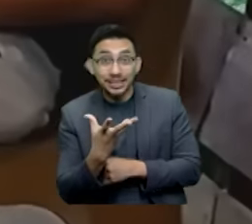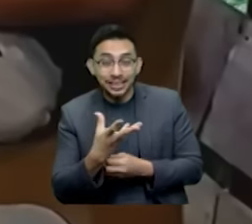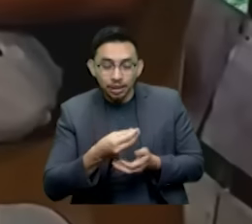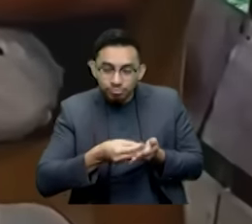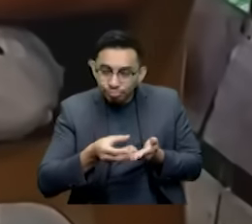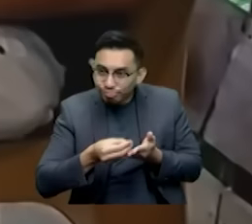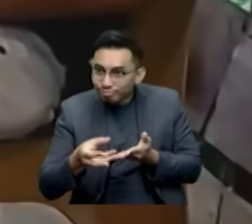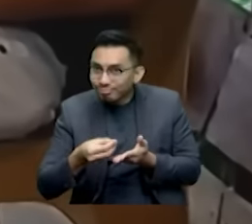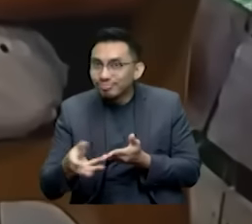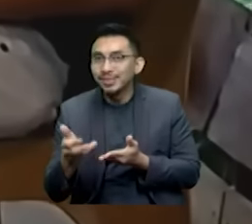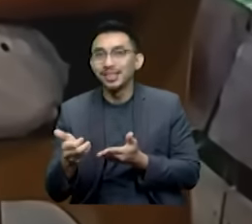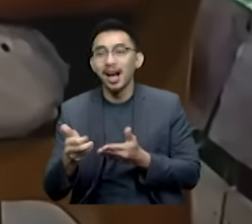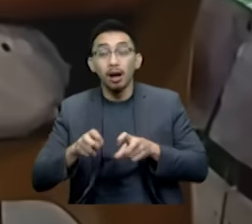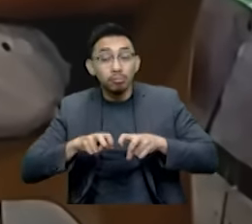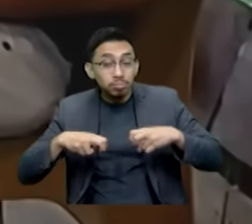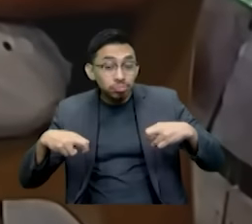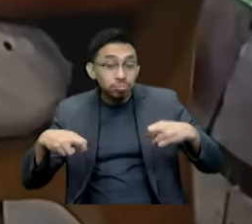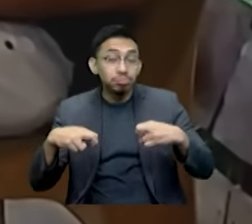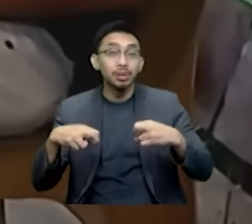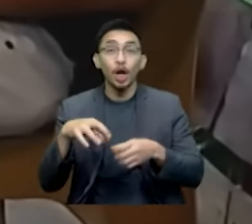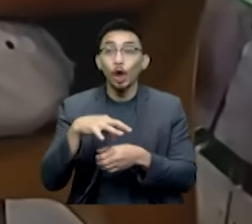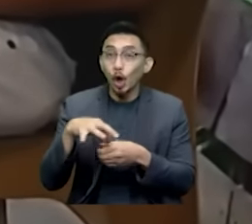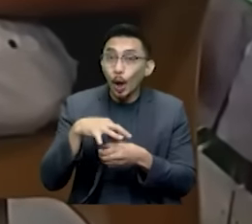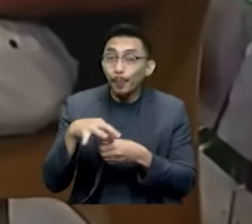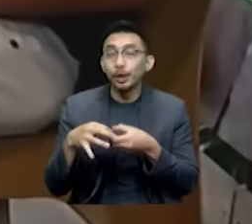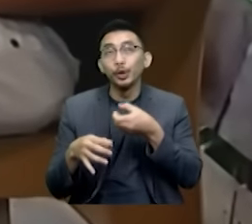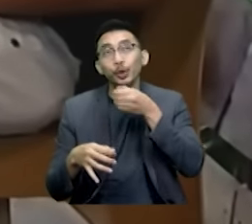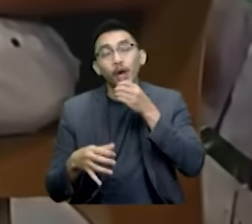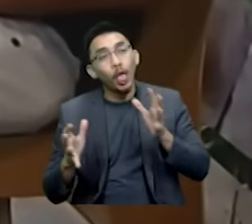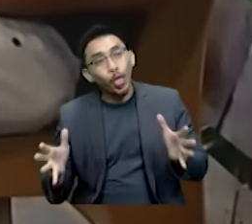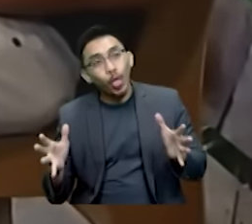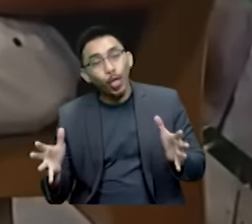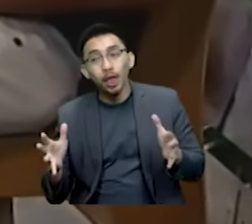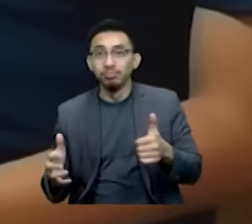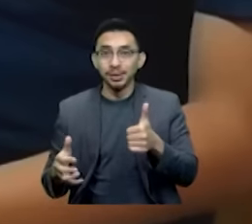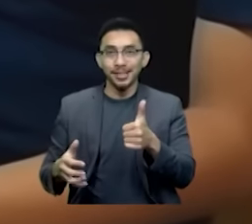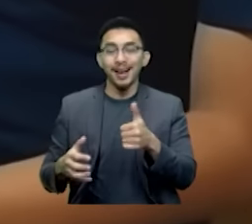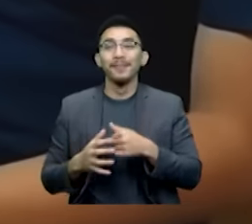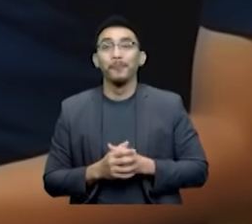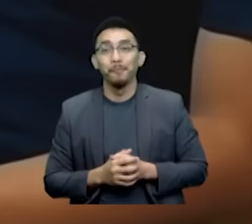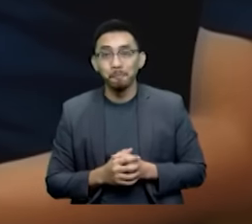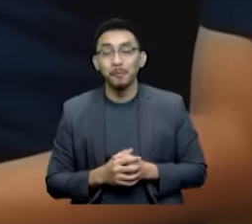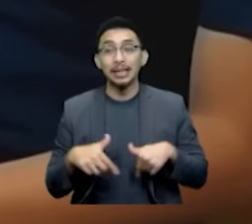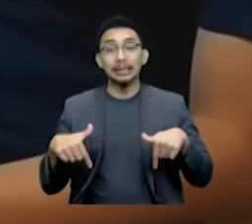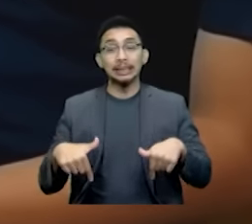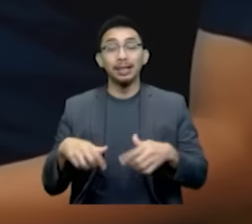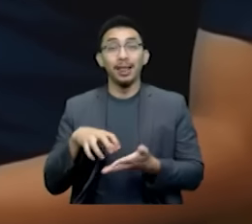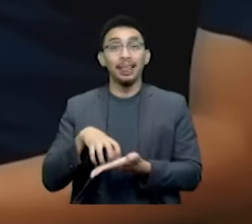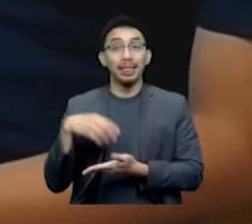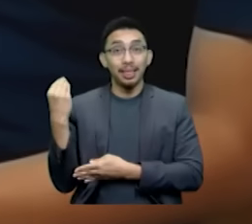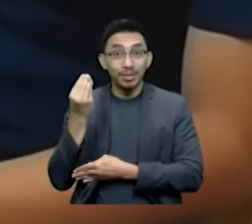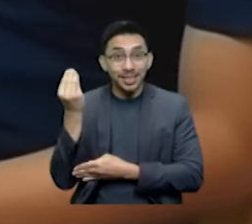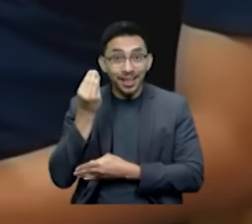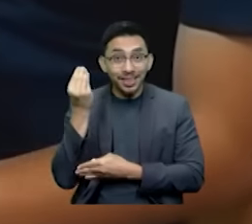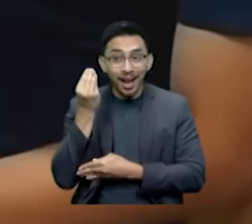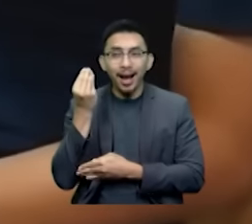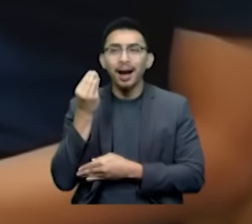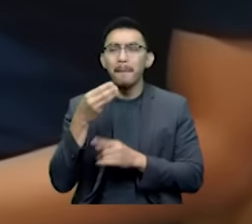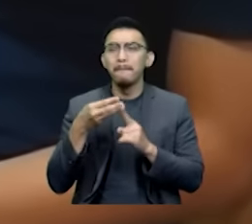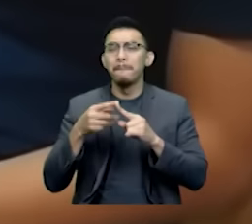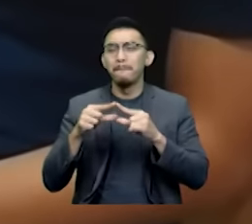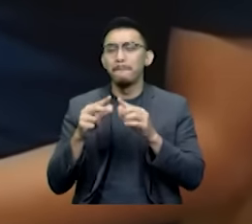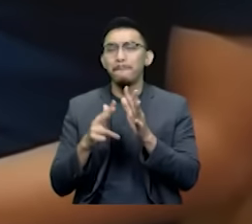teman-teman. Adalah Sudaryanto, warga desa Bencah, Air Gegas, Kabupaten Bangka Selatan, yang berhasil menyulap kebun sawit